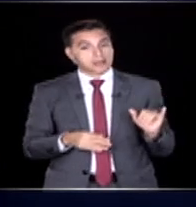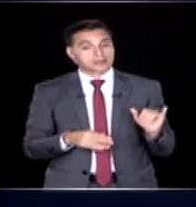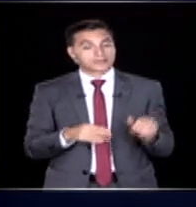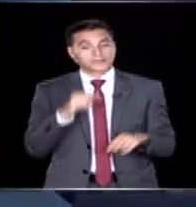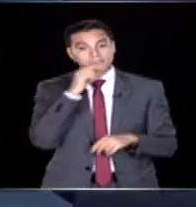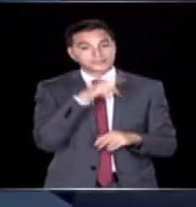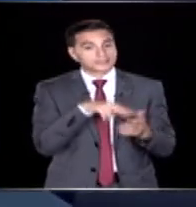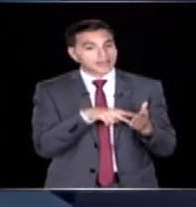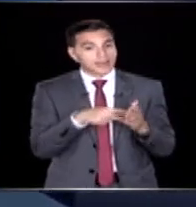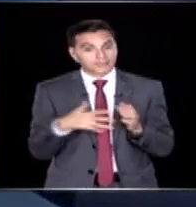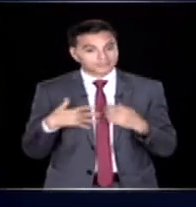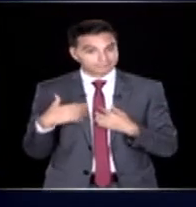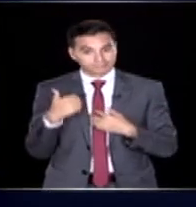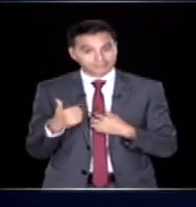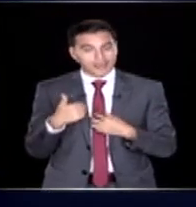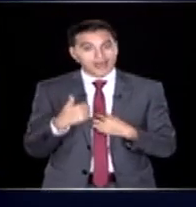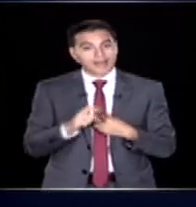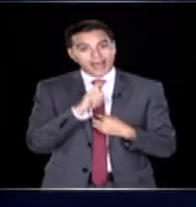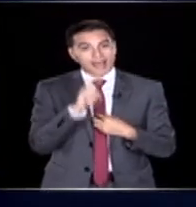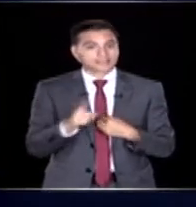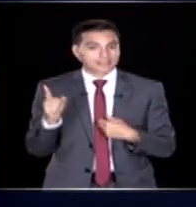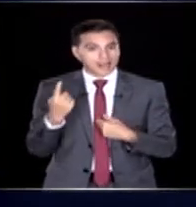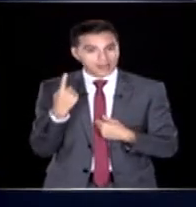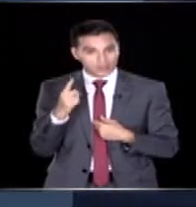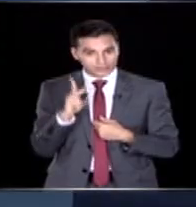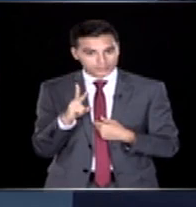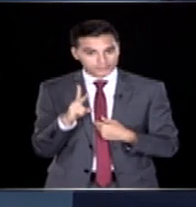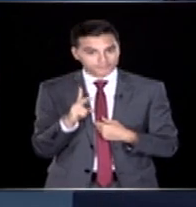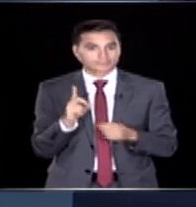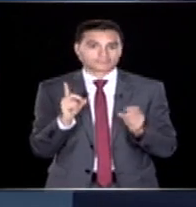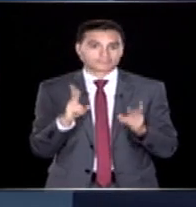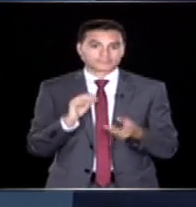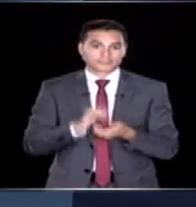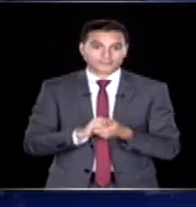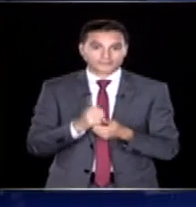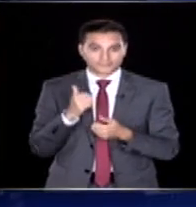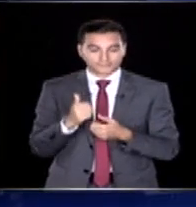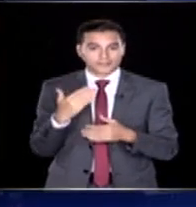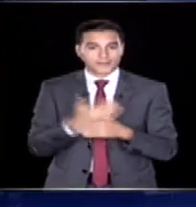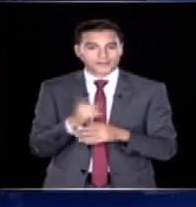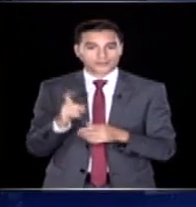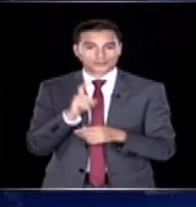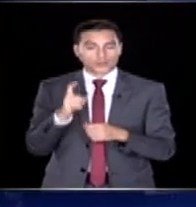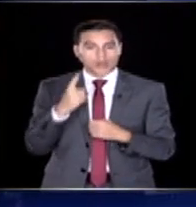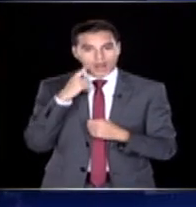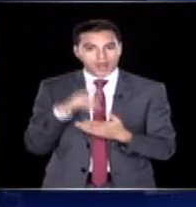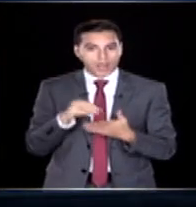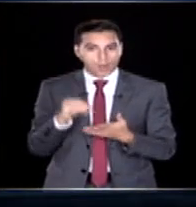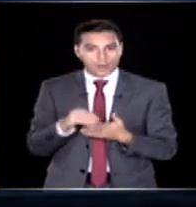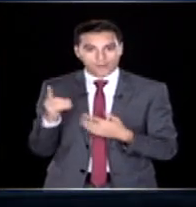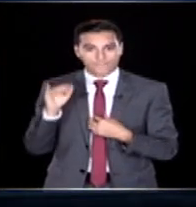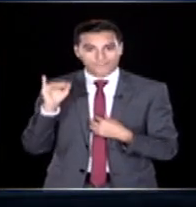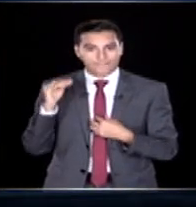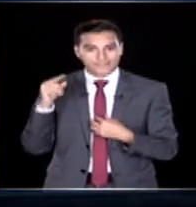ازيك يا سلمى؟ الحمد لله. أنا هسأل محمد الأول. أوكي. اتفقنا؟ اتفقنا. عشان هم اللي ابتدوا الأول. ازيك يا محمد؟